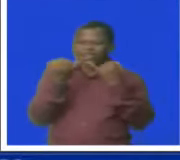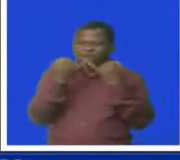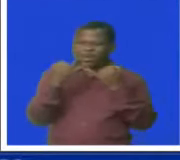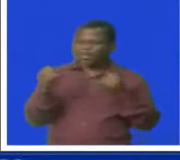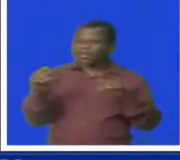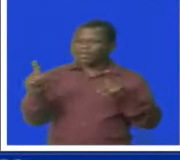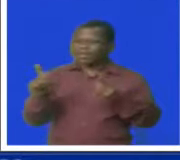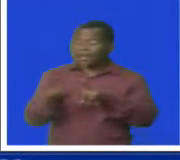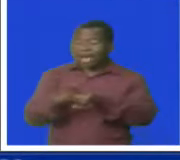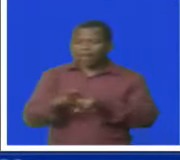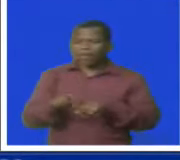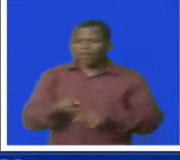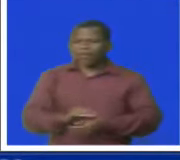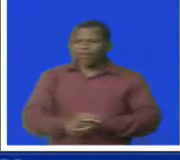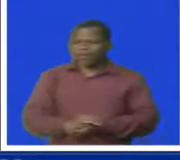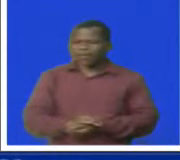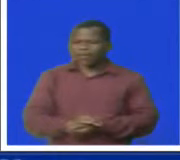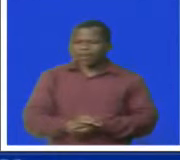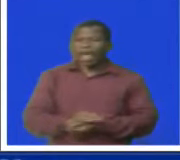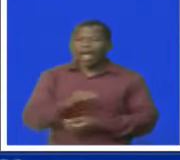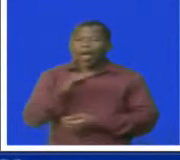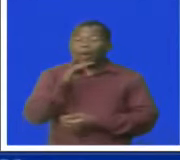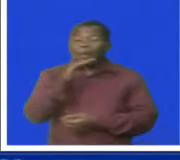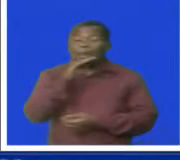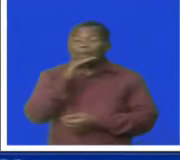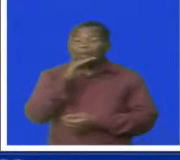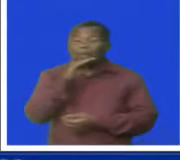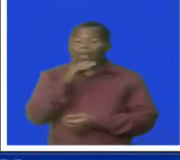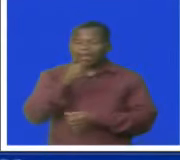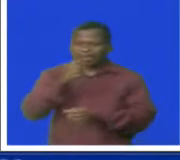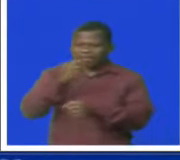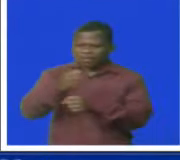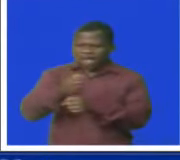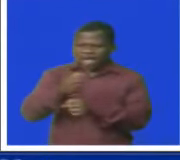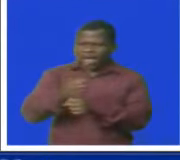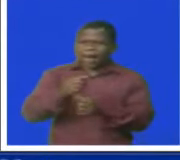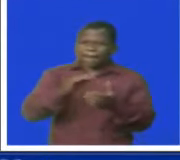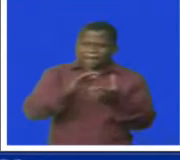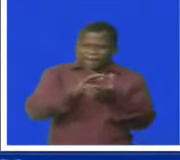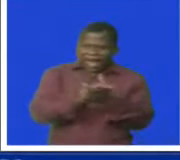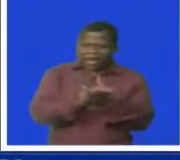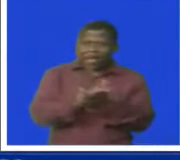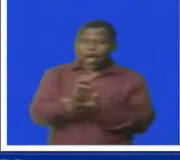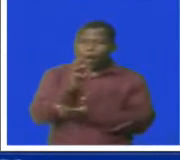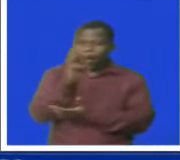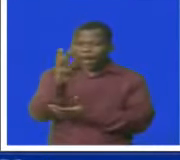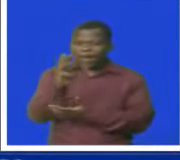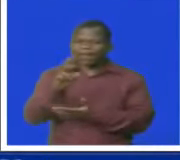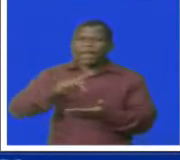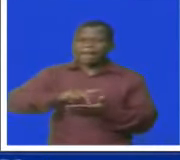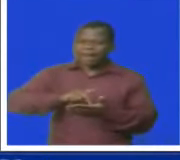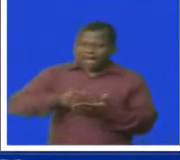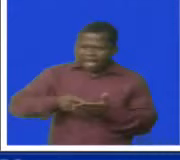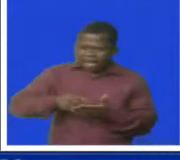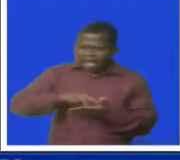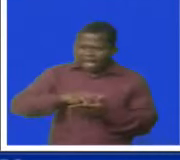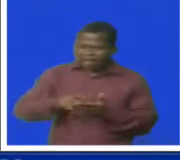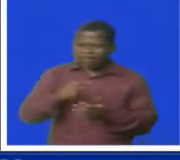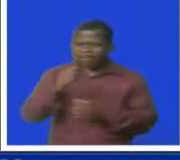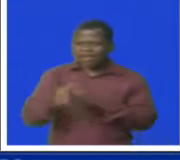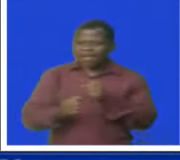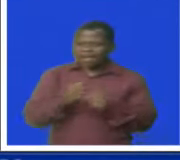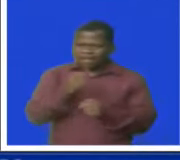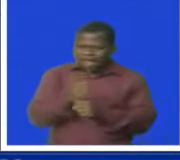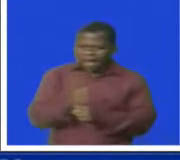ukuthi kuqiniswe i-coordination ngokusho ukuthi nasenda le msebenzi siyenda siyihlele kanye-kanye. Uthi ngeminyaka longukuthi